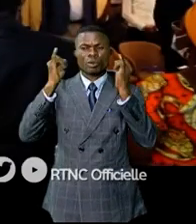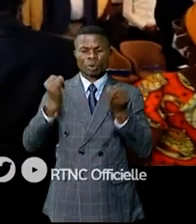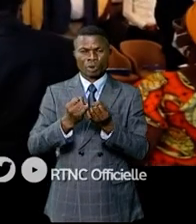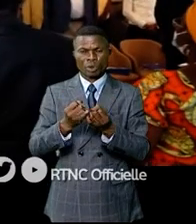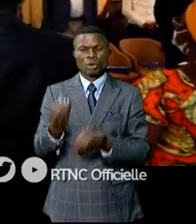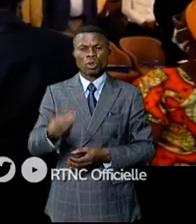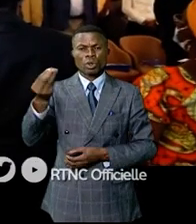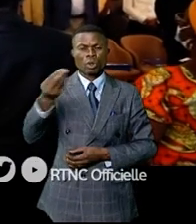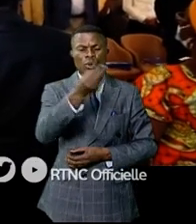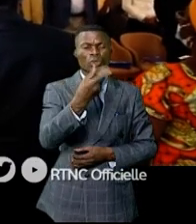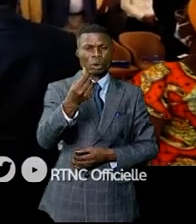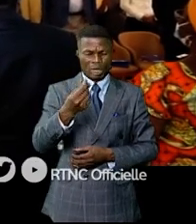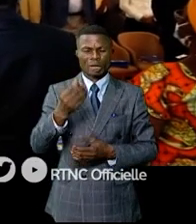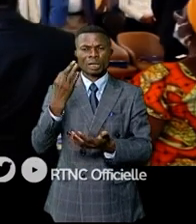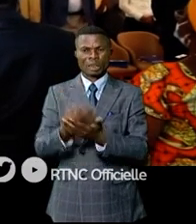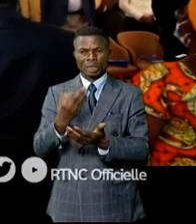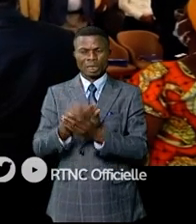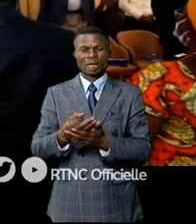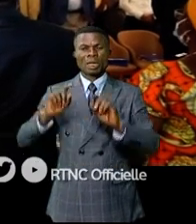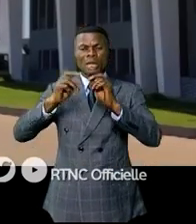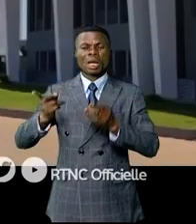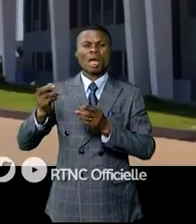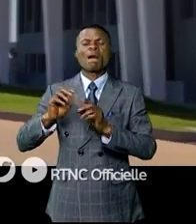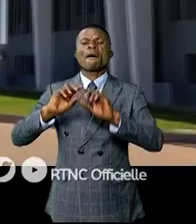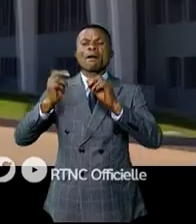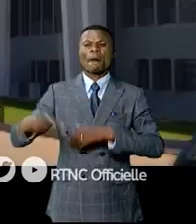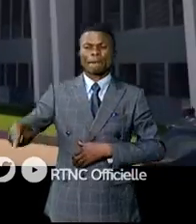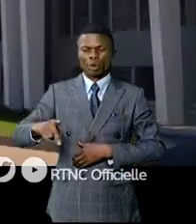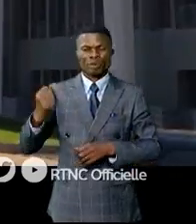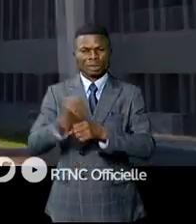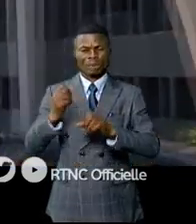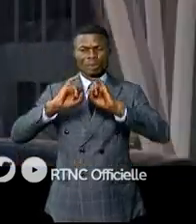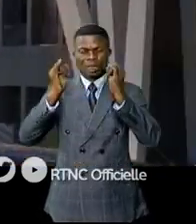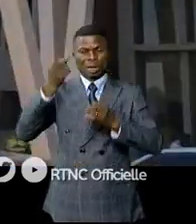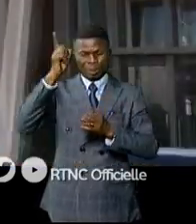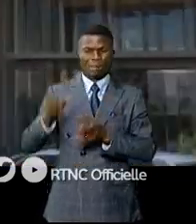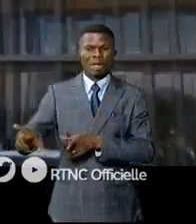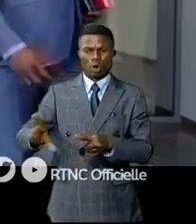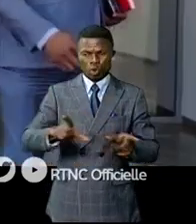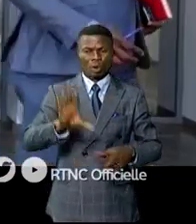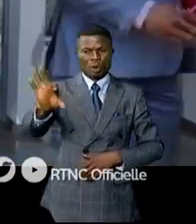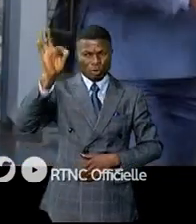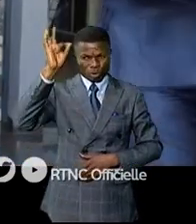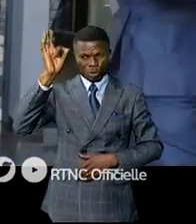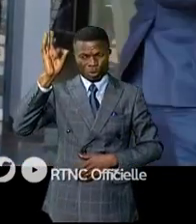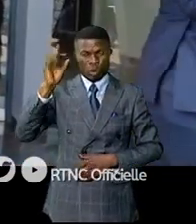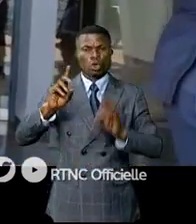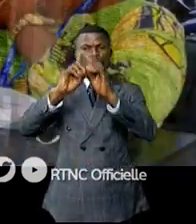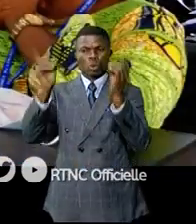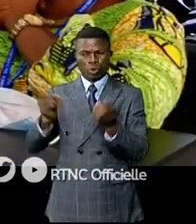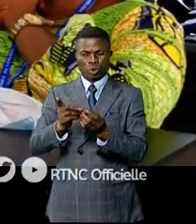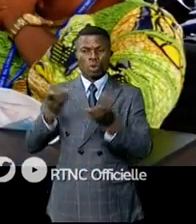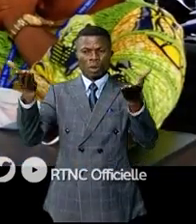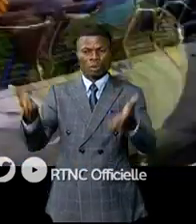projets aux opérateurs économiques en province essentiellement industrielle. La première étape, la province de Lualaba, a été choisie, où une délégation